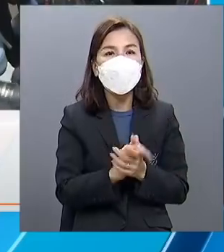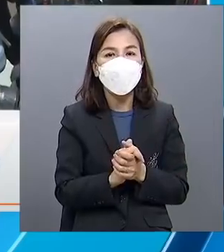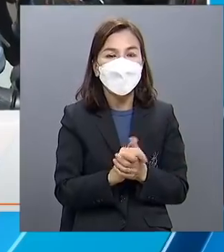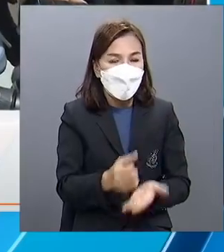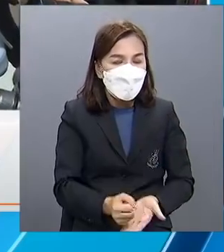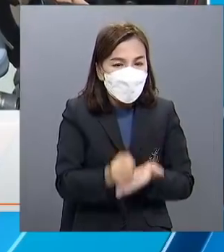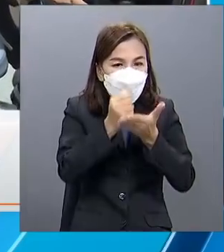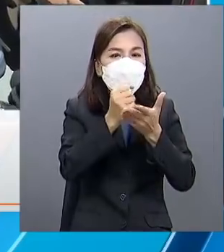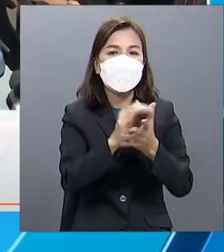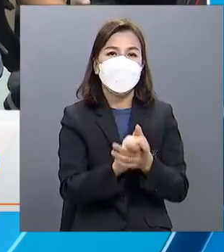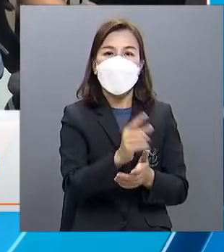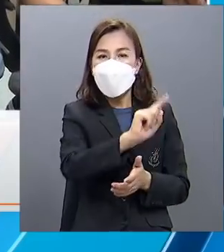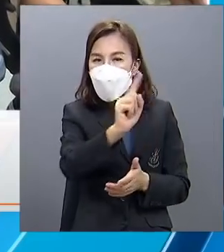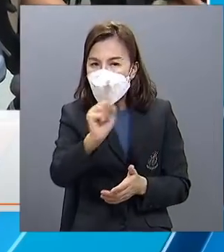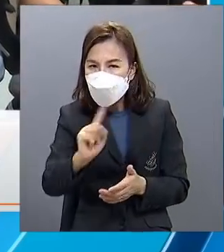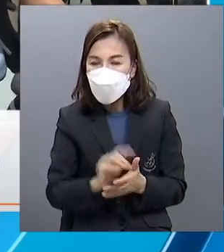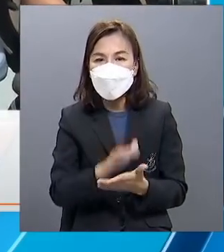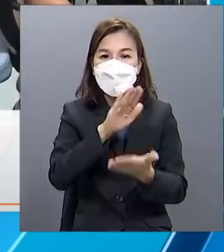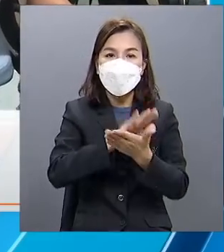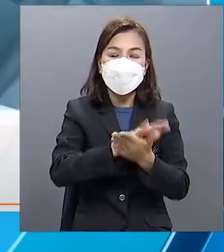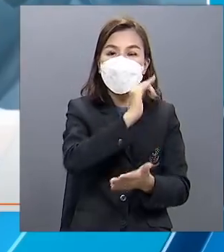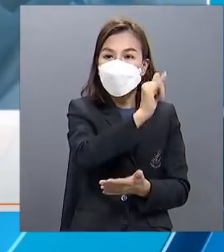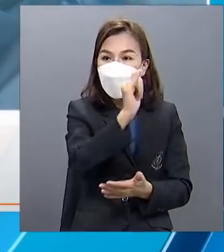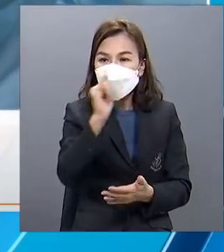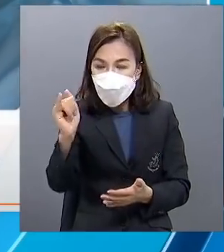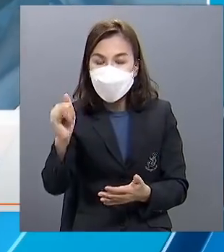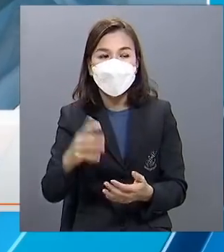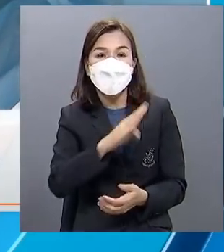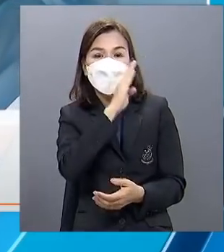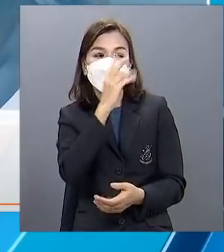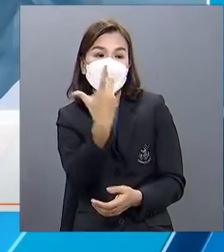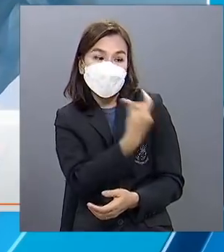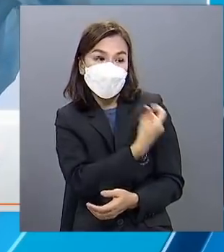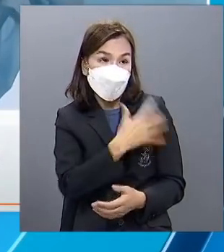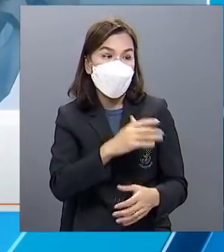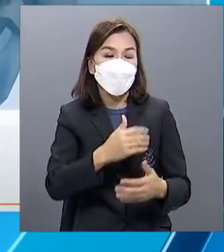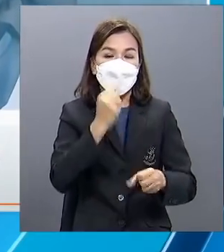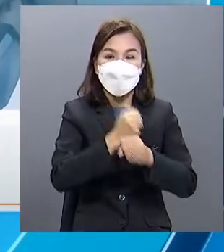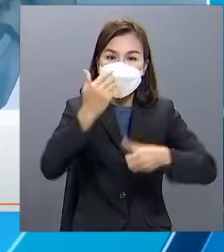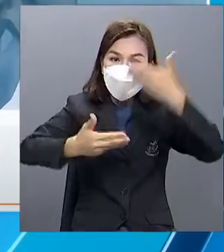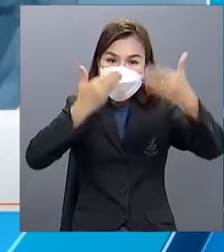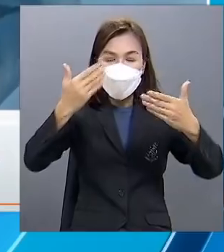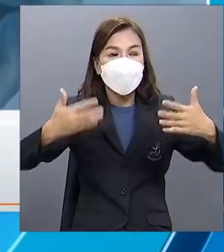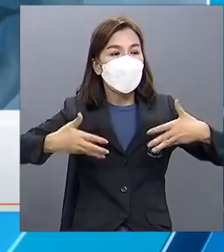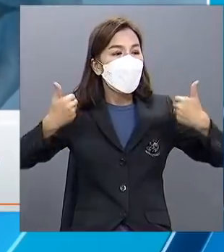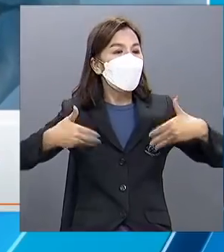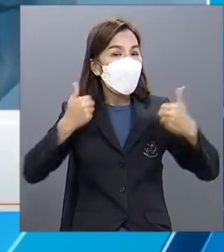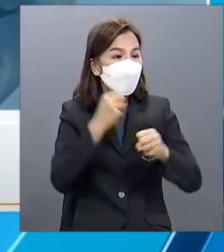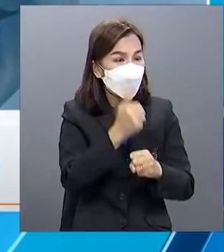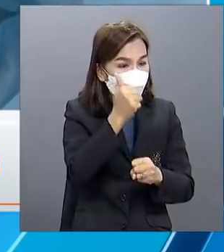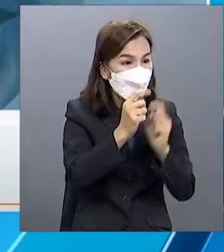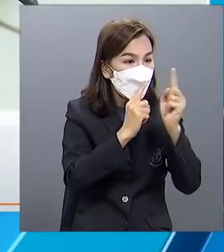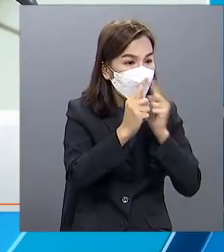อะไรได้มากขึ้นเขาสามารถจะไปโรงเรียนไม่มากขึ้นเขาสามารถที่จะต่ำปิดจะกรรมต่างๆดีขึ้นนะครับผมว่าอันนี้เป็นเรื่องสำคัญ